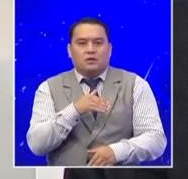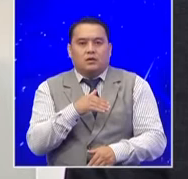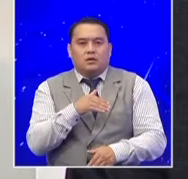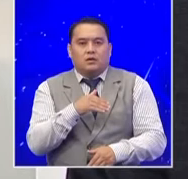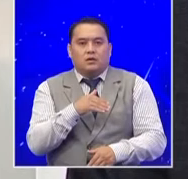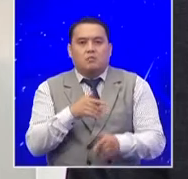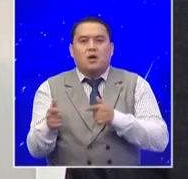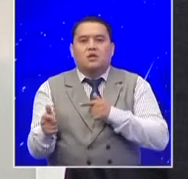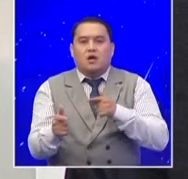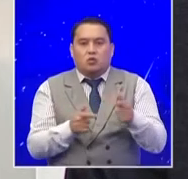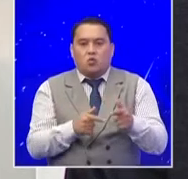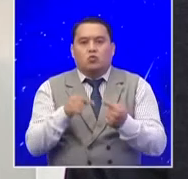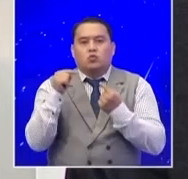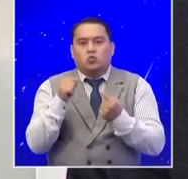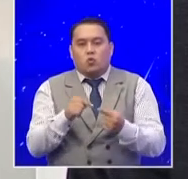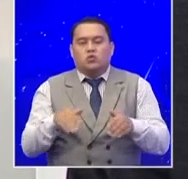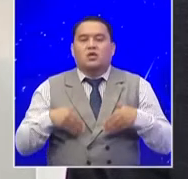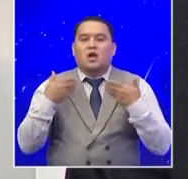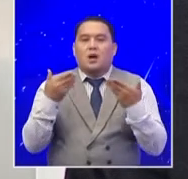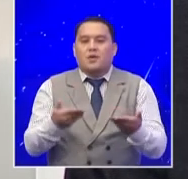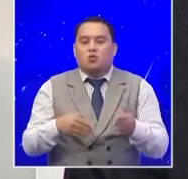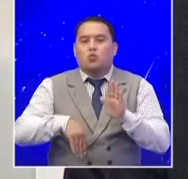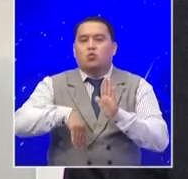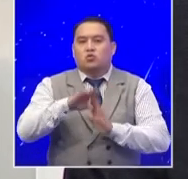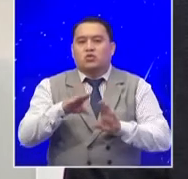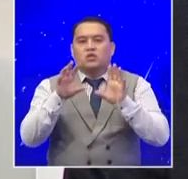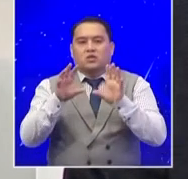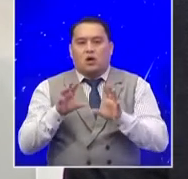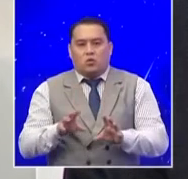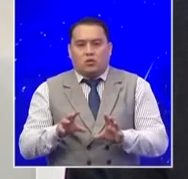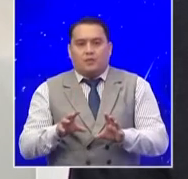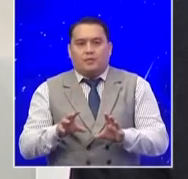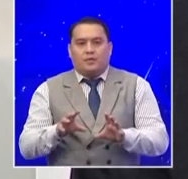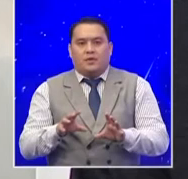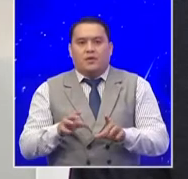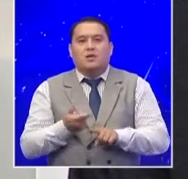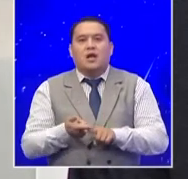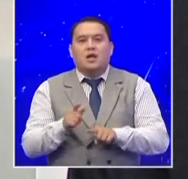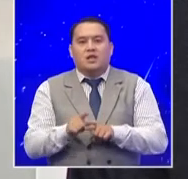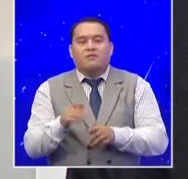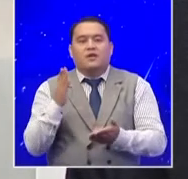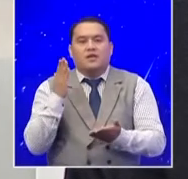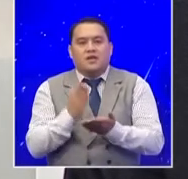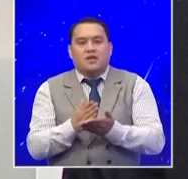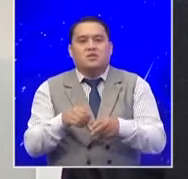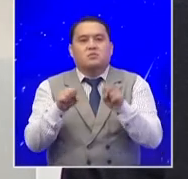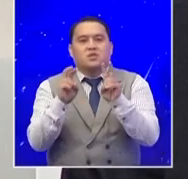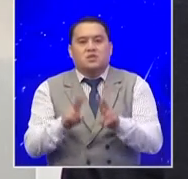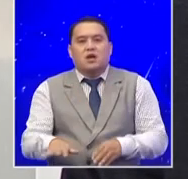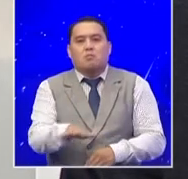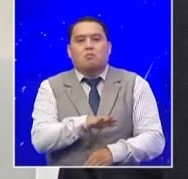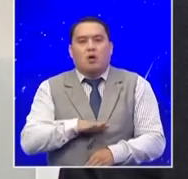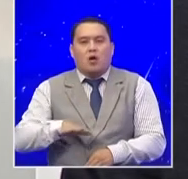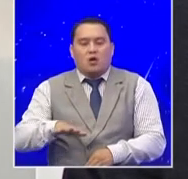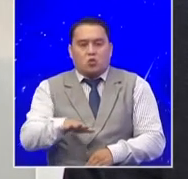анализов, подготовка конкретных рекомендаций в совершенствовании законодательства. Для этого существуют специальные площадки